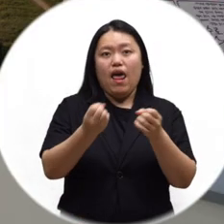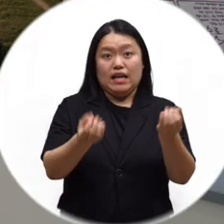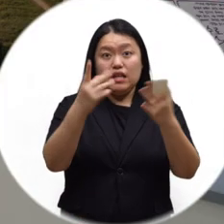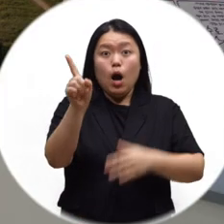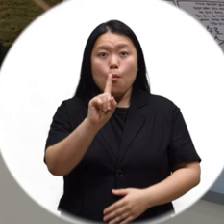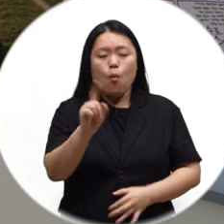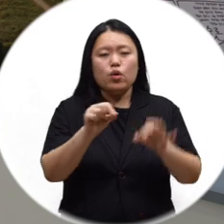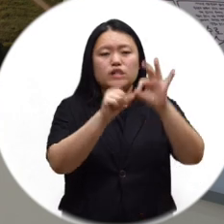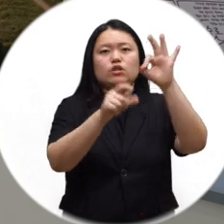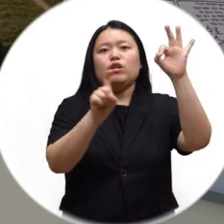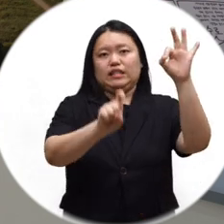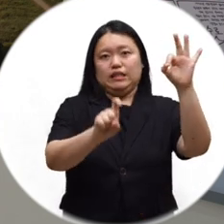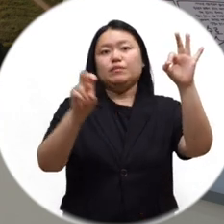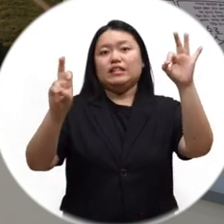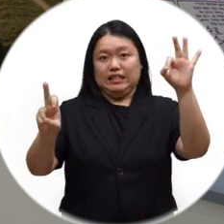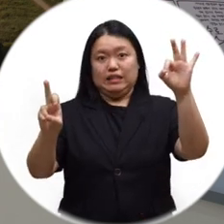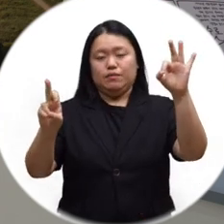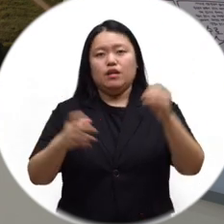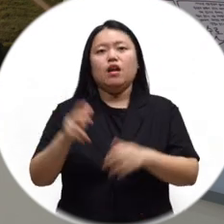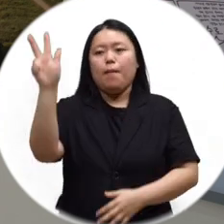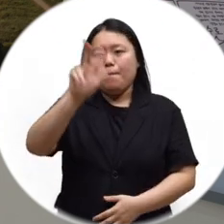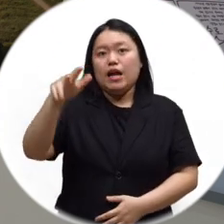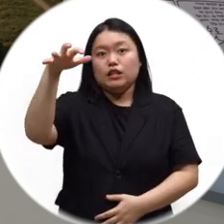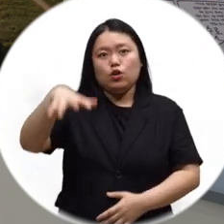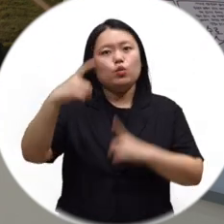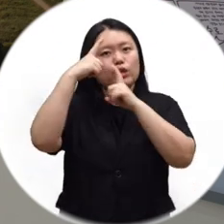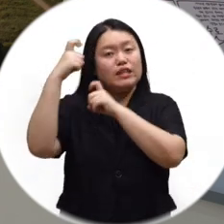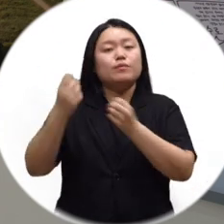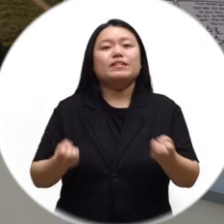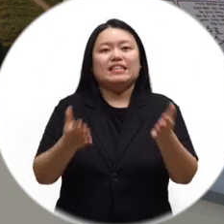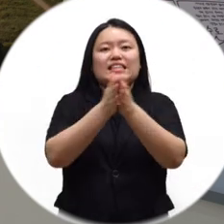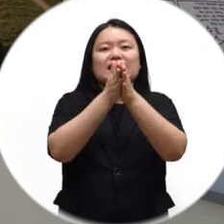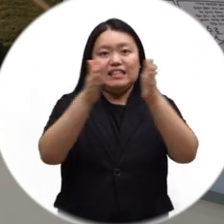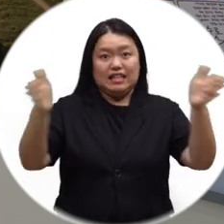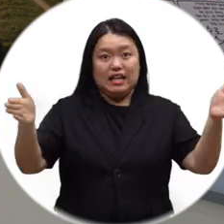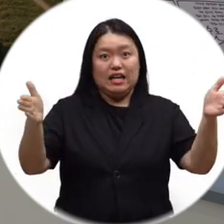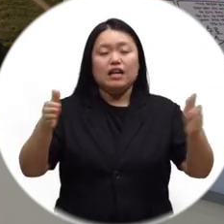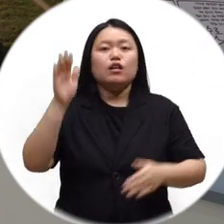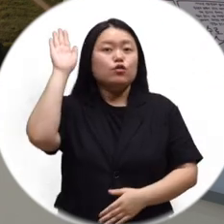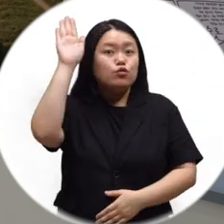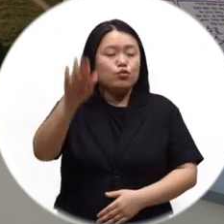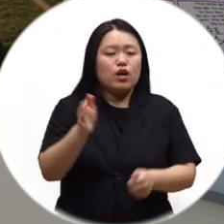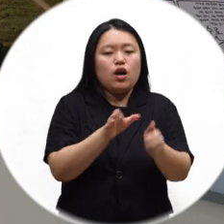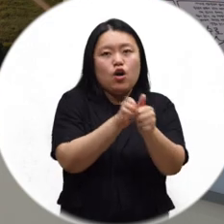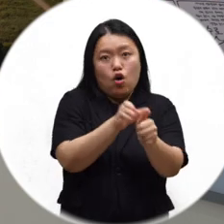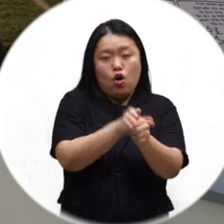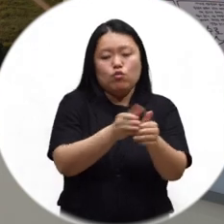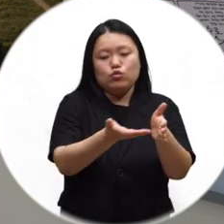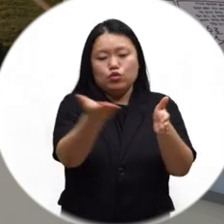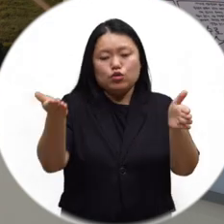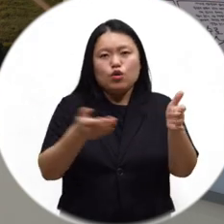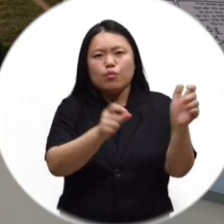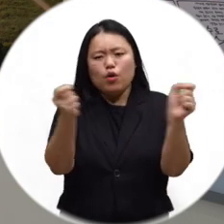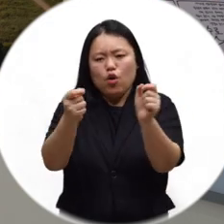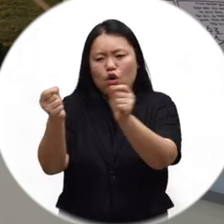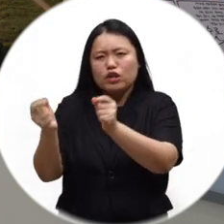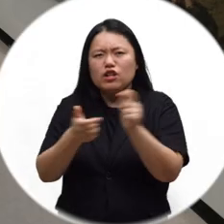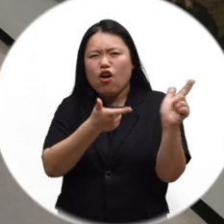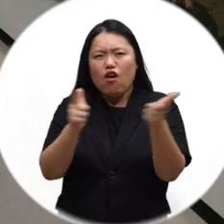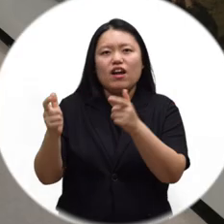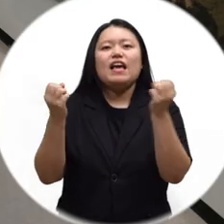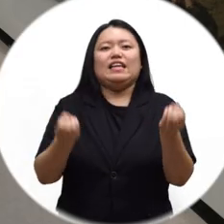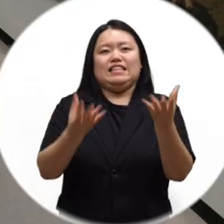12일까지 화후 조력 발전소 기념식을 시작으로 화후 거북섬 일원에서 다양한 행사들이 개최됩니다